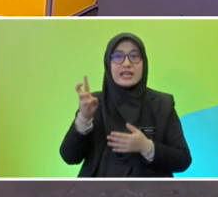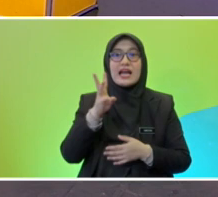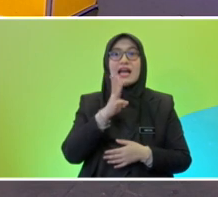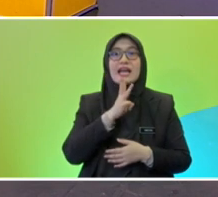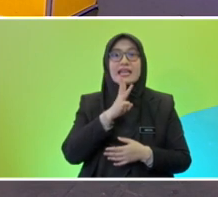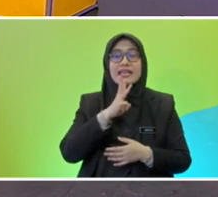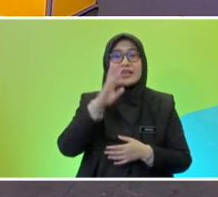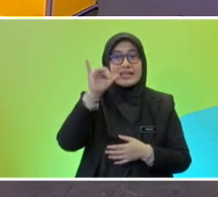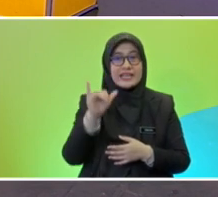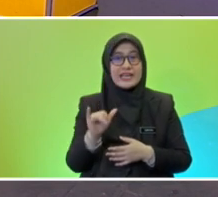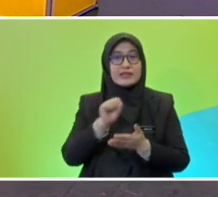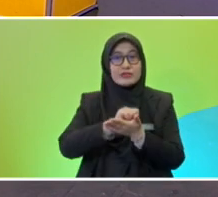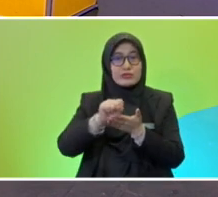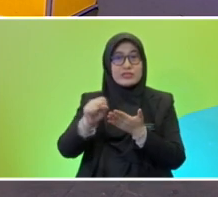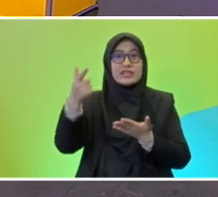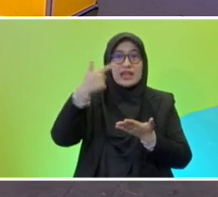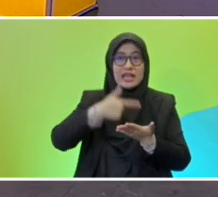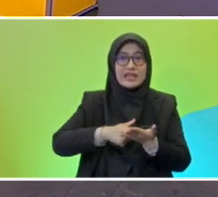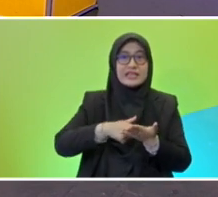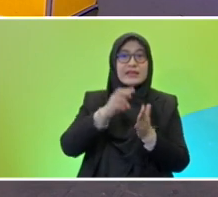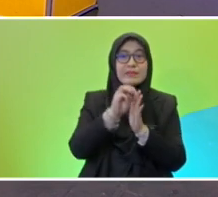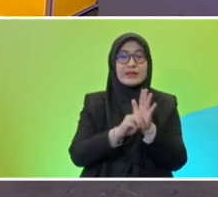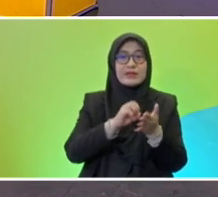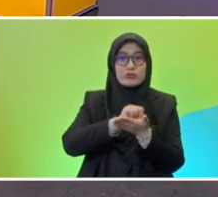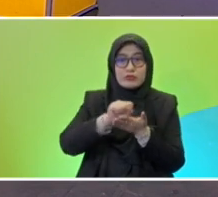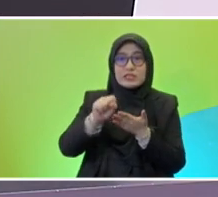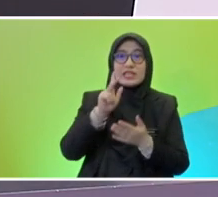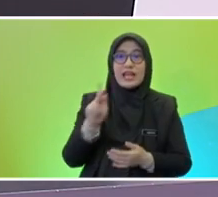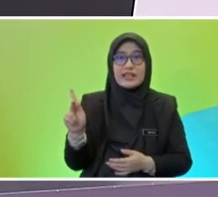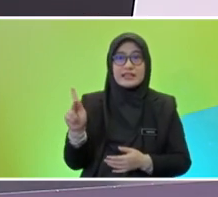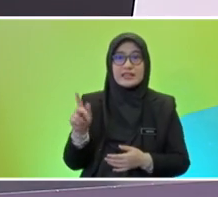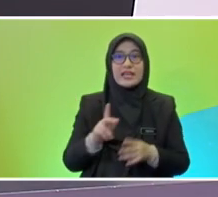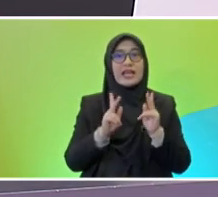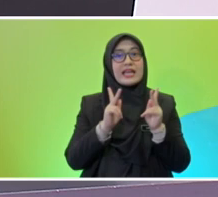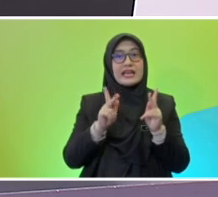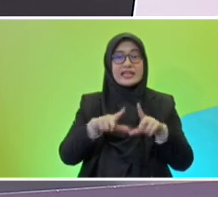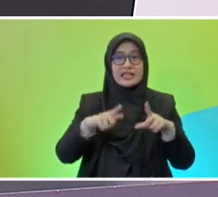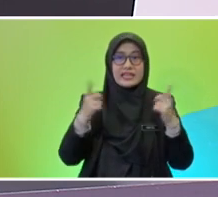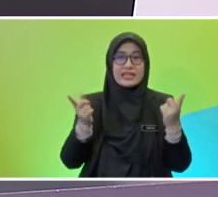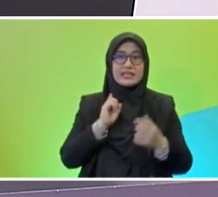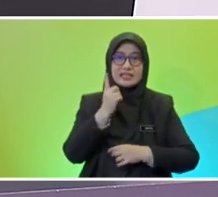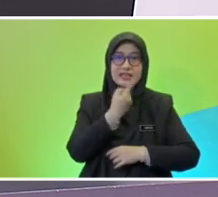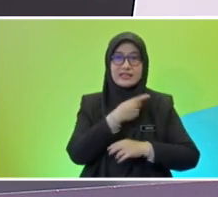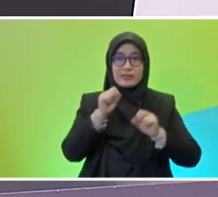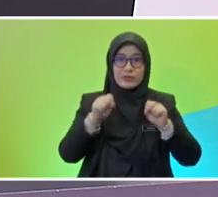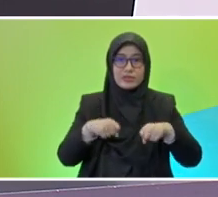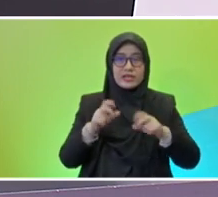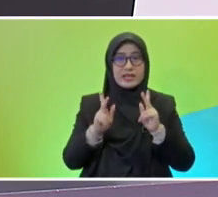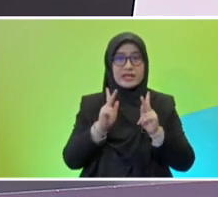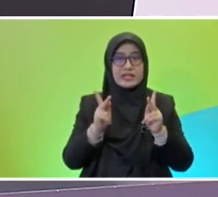lagi menyucikan Iya betul dengan kata lain kita boleh katakan air yang bersih